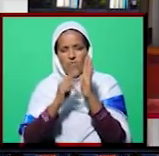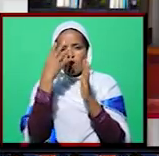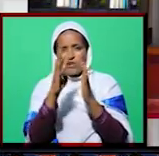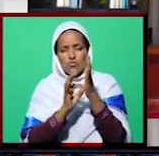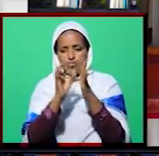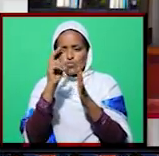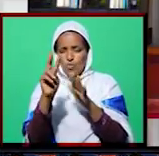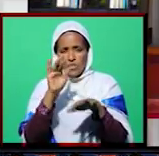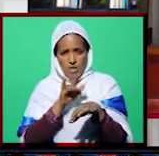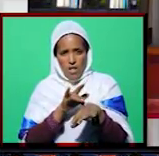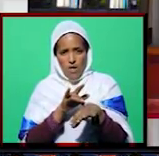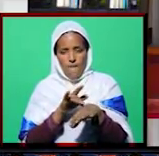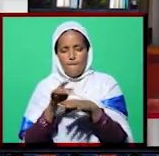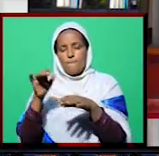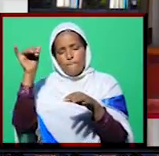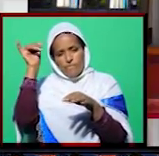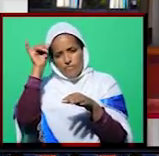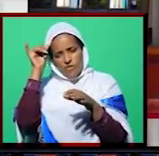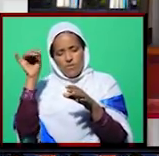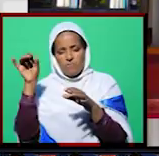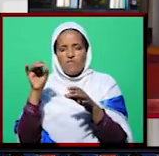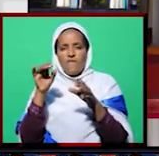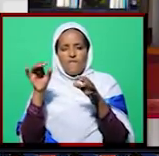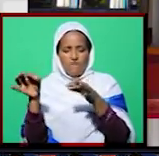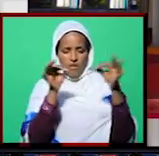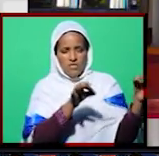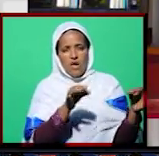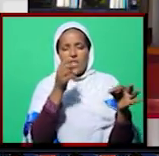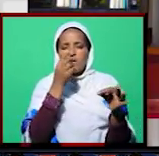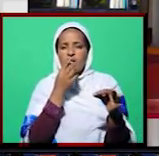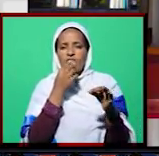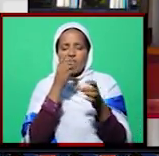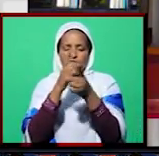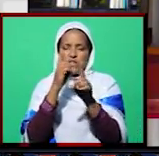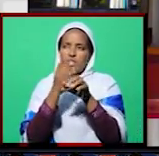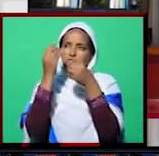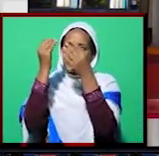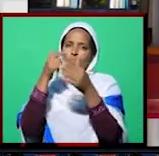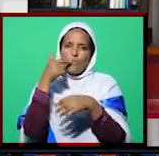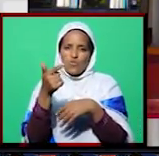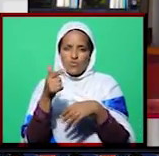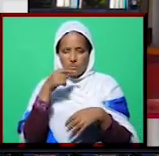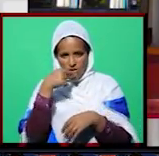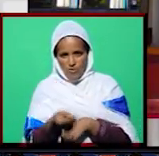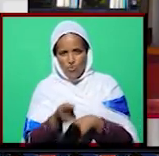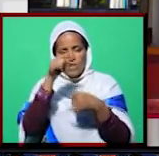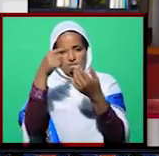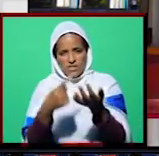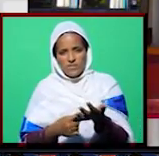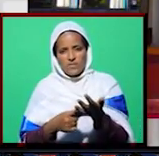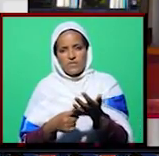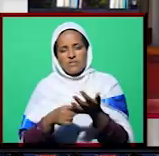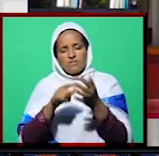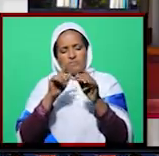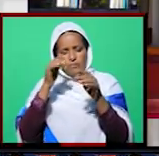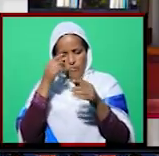ምዕራፍ 14 ቁጥር 2 ላይ በወይፈኑ ፋንታ በጊደሩ ፋንታ የከንፈራችንን ፍሬ እንሰጣለን በሉት ብሎ